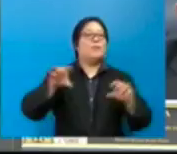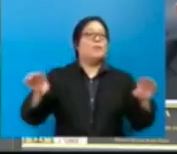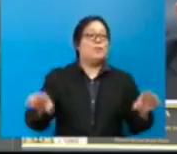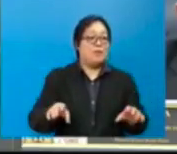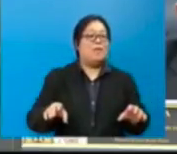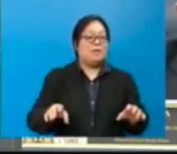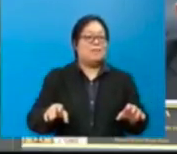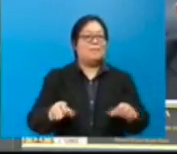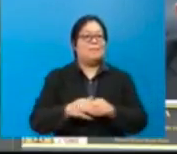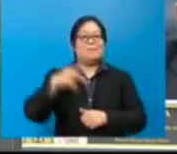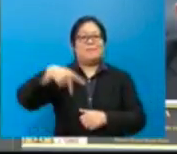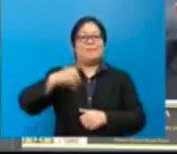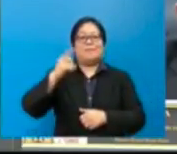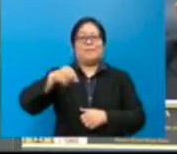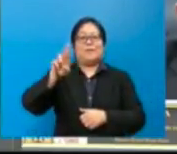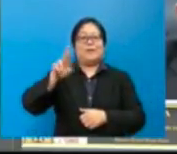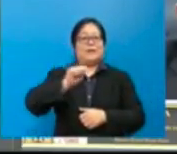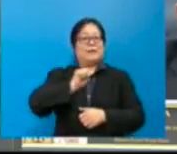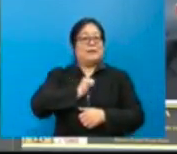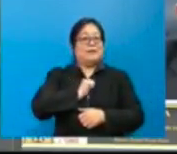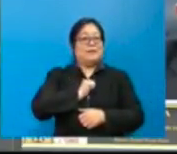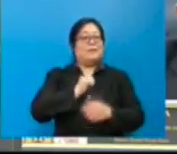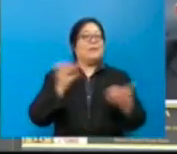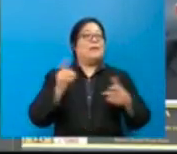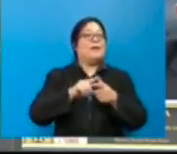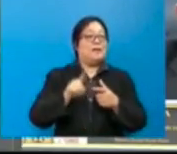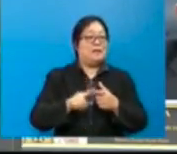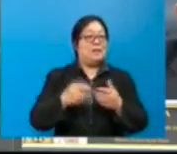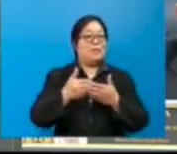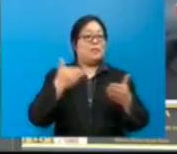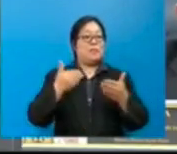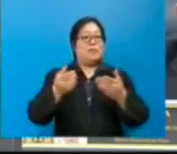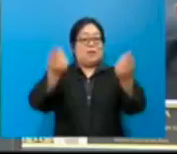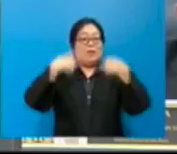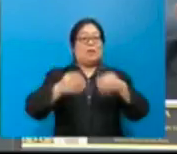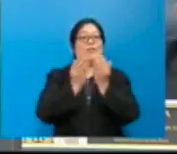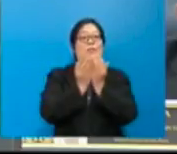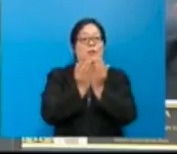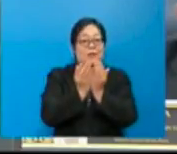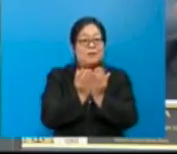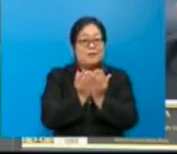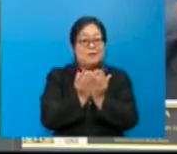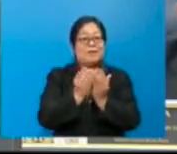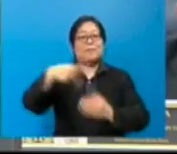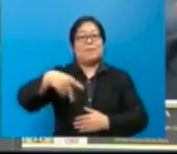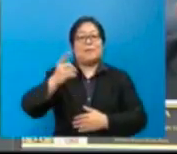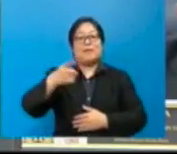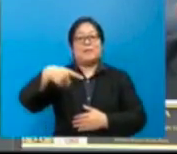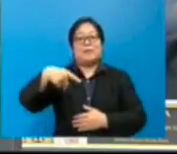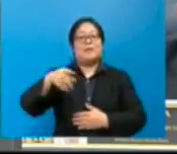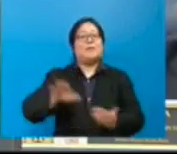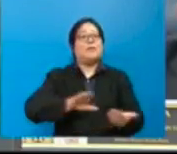semasa mereka menjalani PDPR secara sendiri atau sebelum mereka hadir ke sekolah untuk PDP